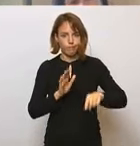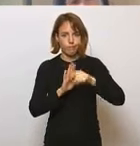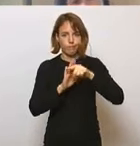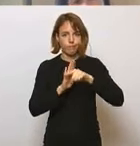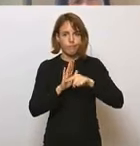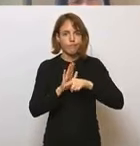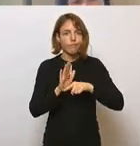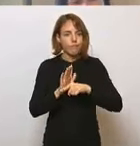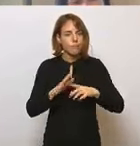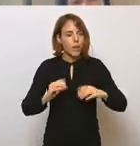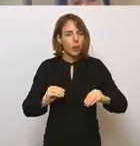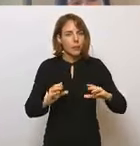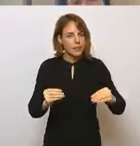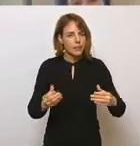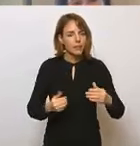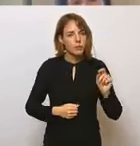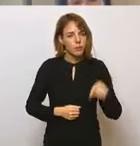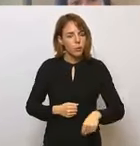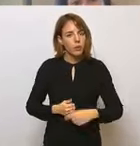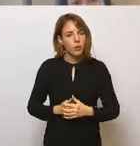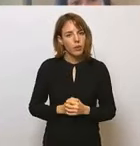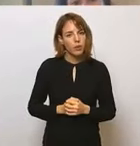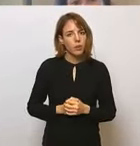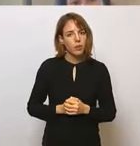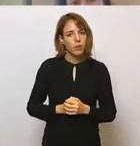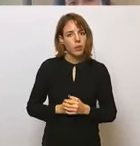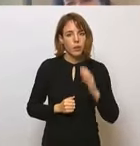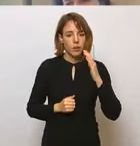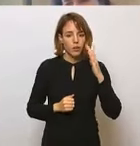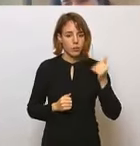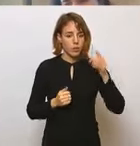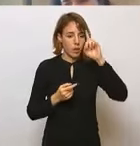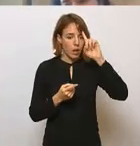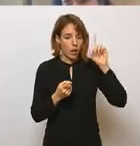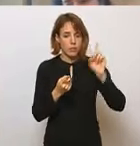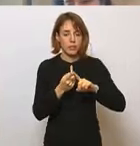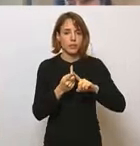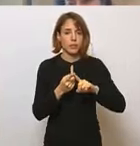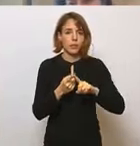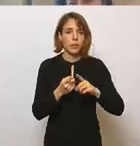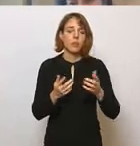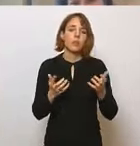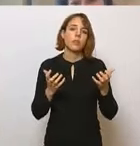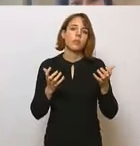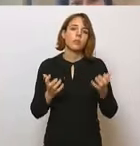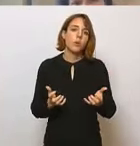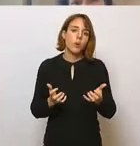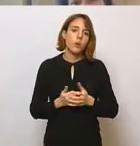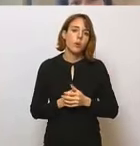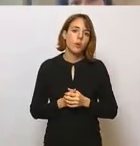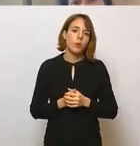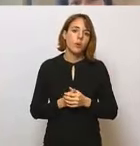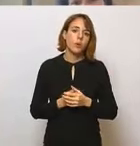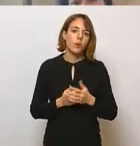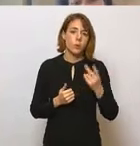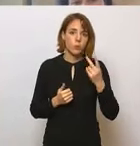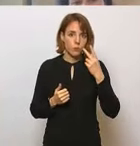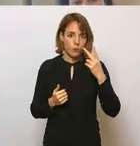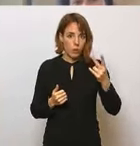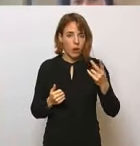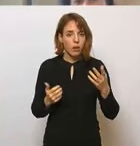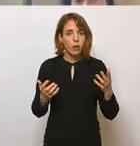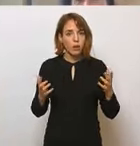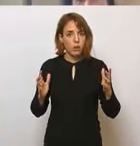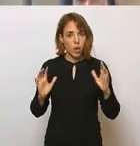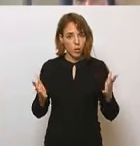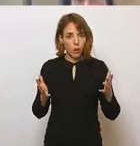appliquée. Et donc, nous avons comme objectif d'avoir un dialogue de réglementation pour